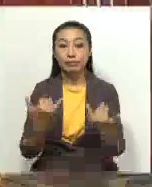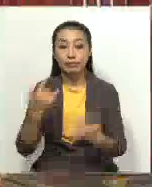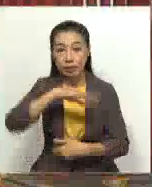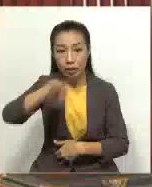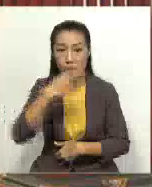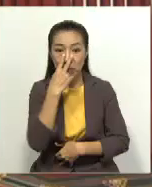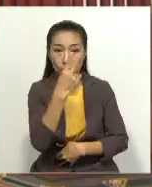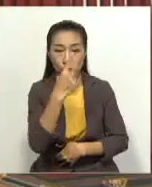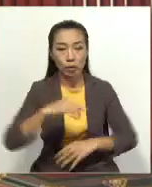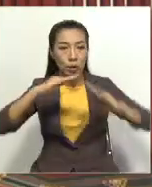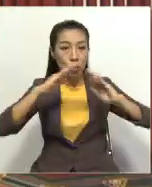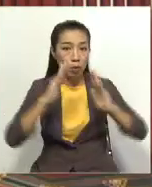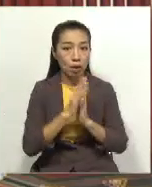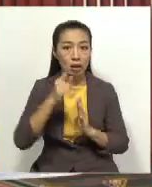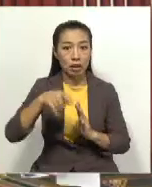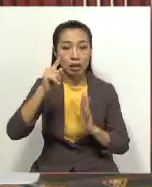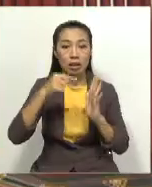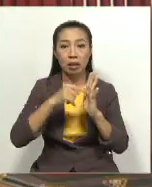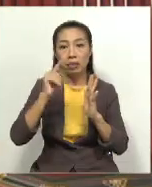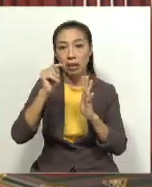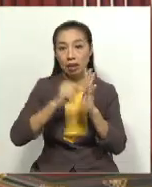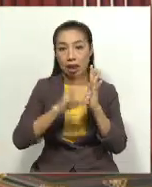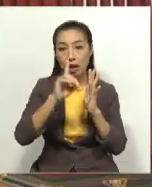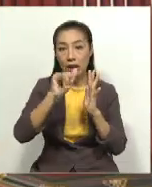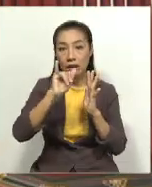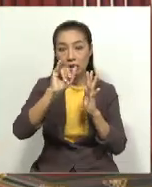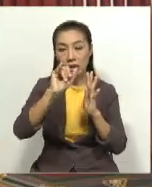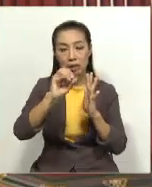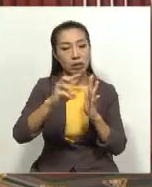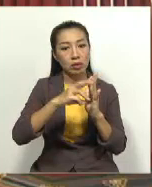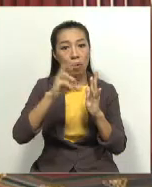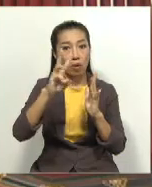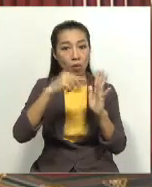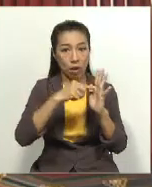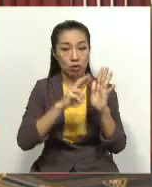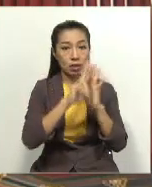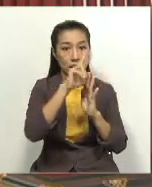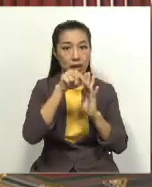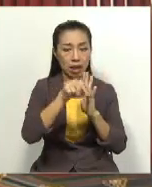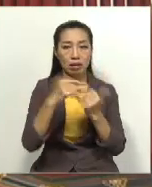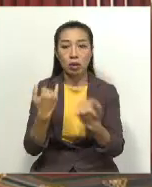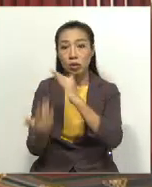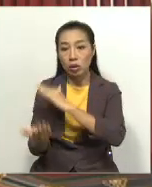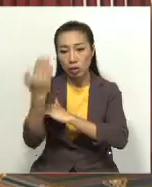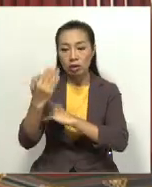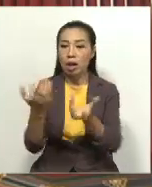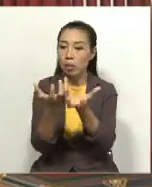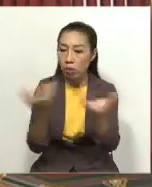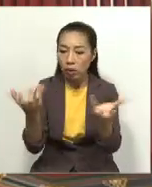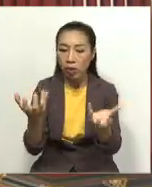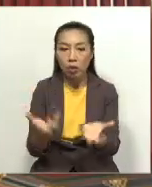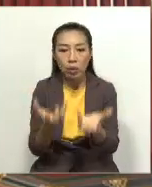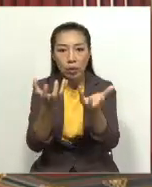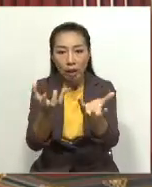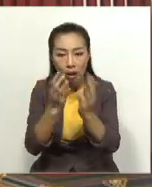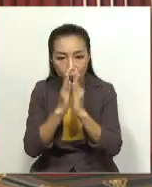เรามาติดตามบรรยากาศที่วัดพระธาตุดอยเวาอำเภอแม่สายจังหวัดเชียงรายบ้างนะครับในช่วงเช้าที่ผ่านมาก็ได้มีพิธีบวงสรวงสิ่งศักดิ์สิทธิ์นะ